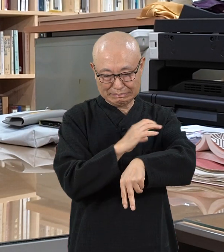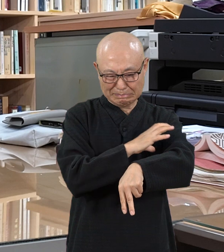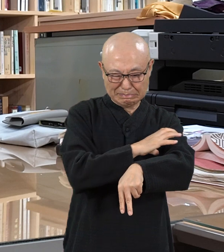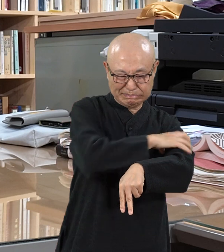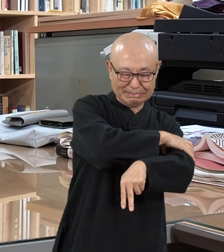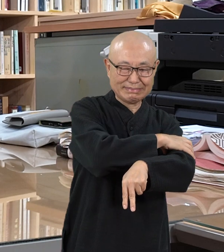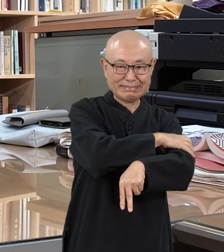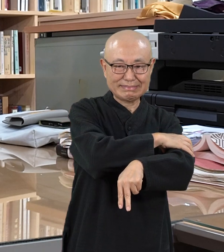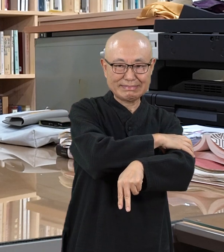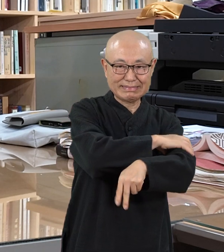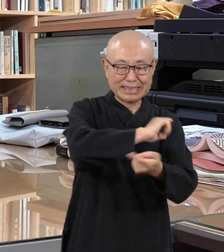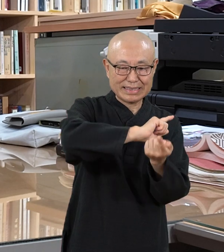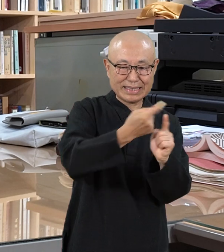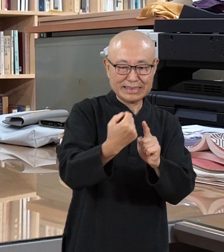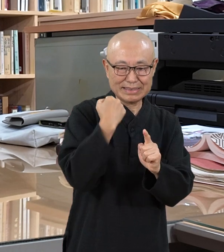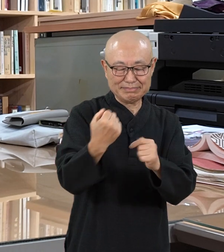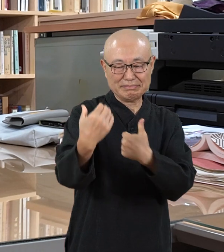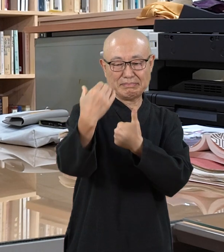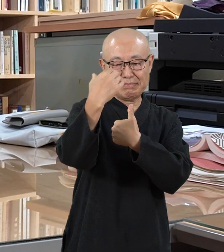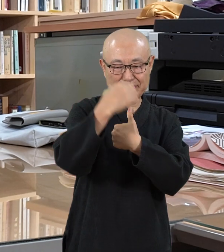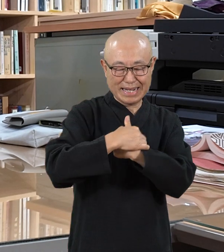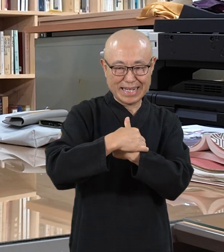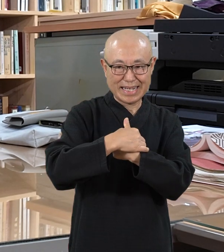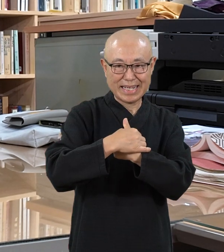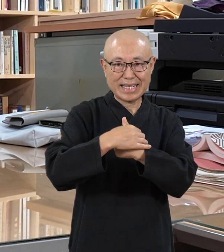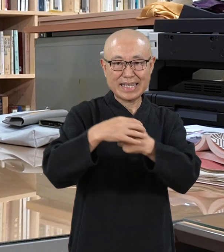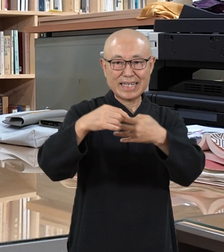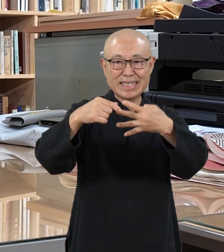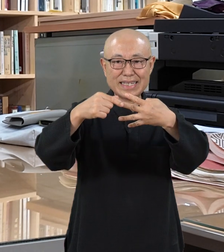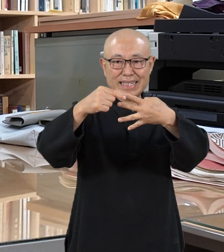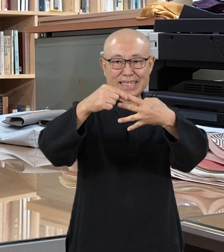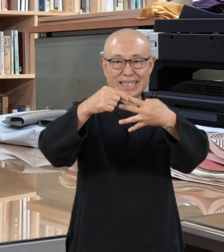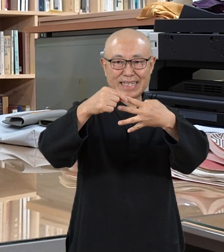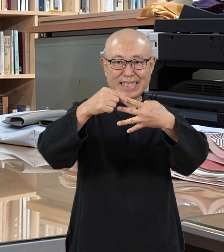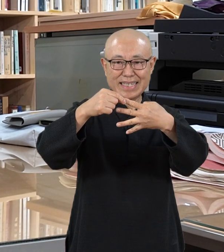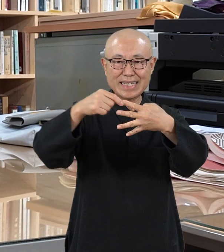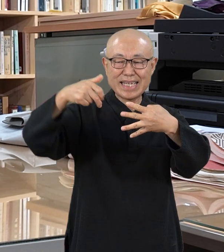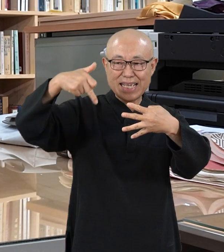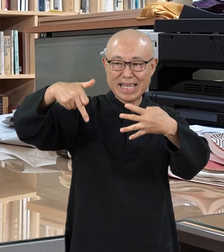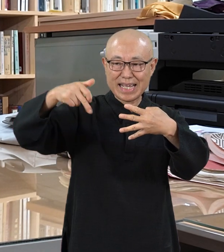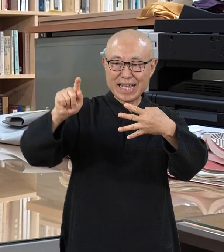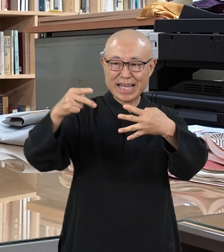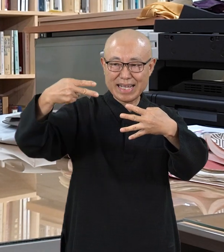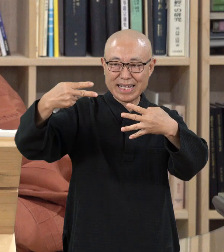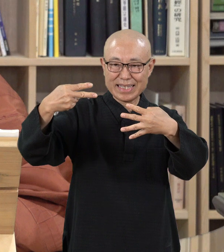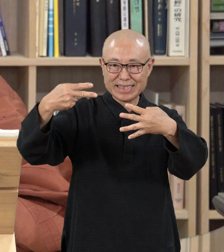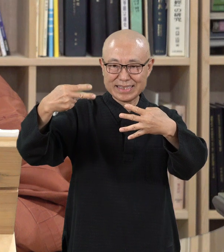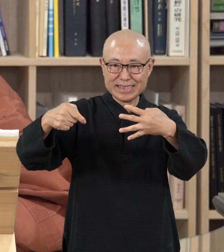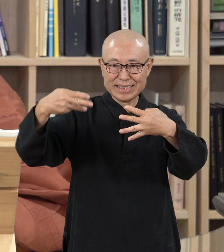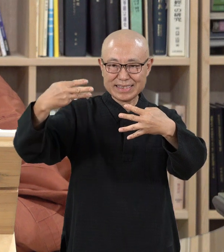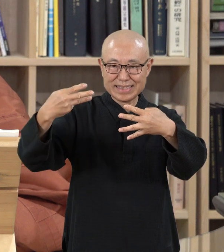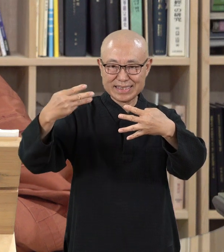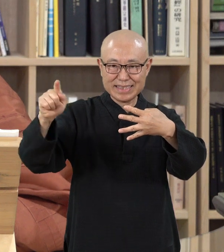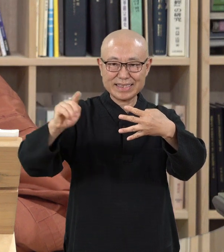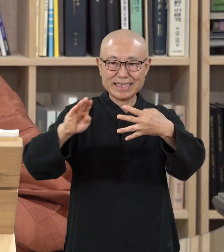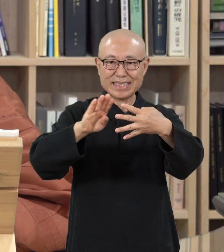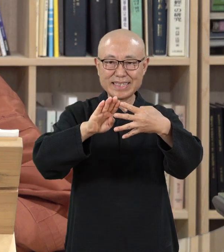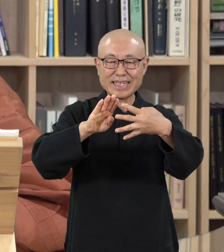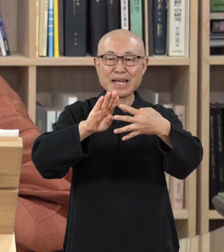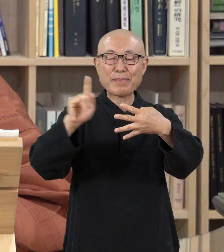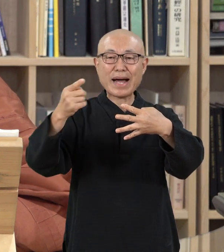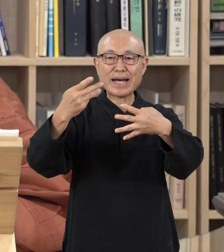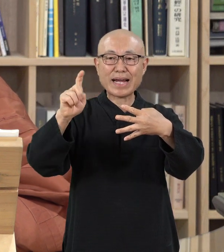또 그 신을 대신해서 국가를 경영하는 그러한 그 계급 사회에서